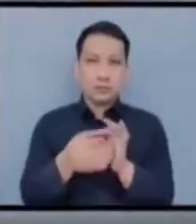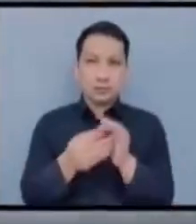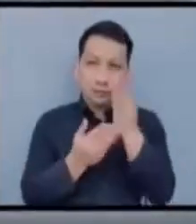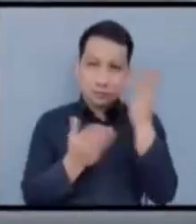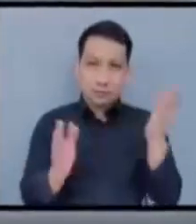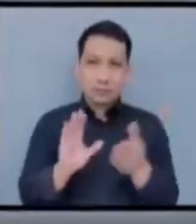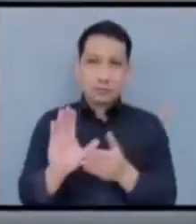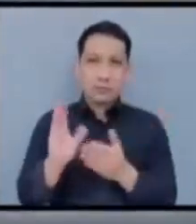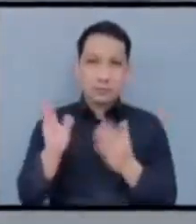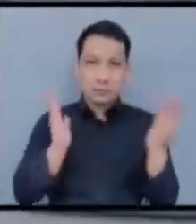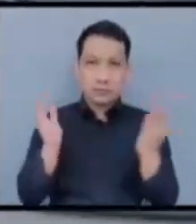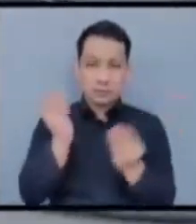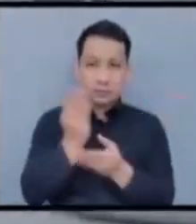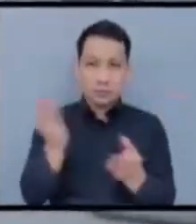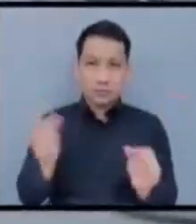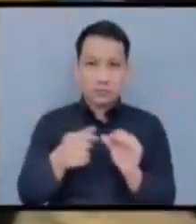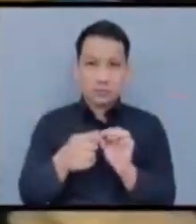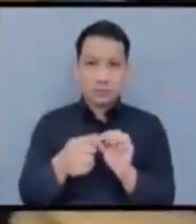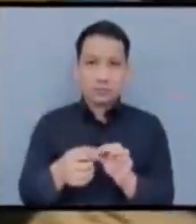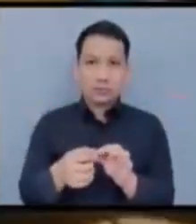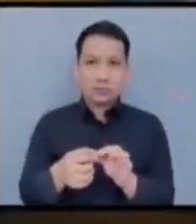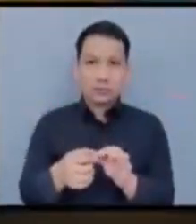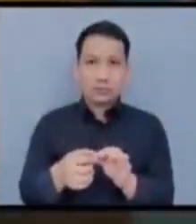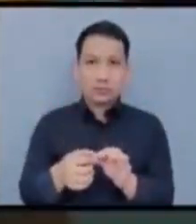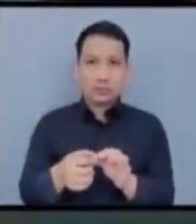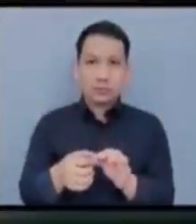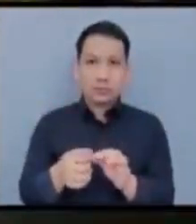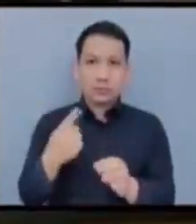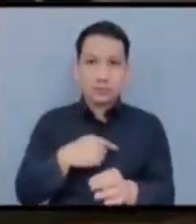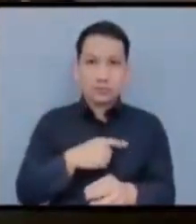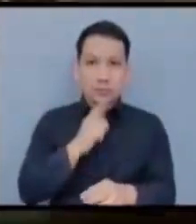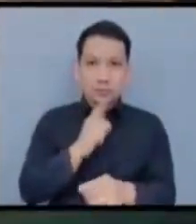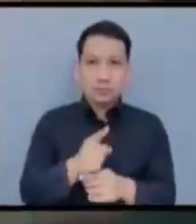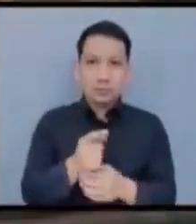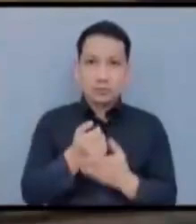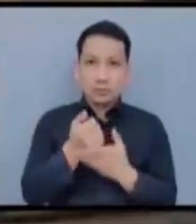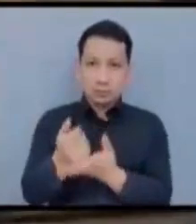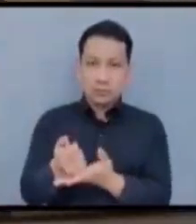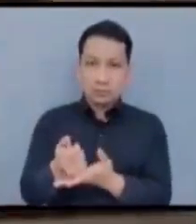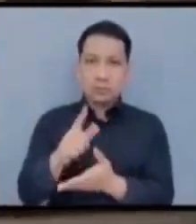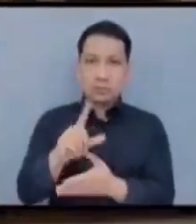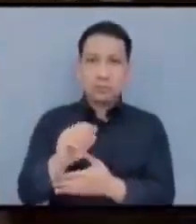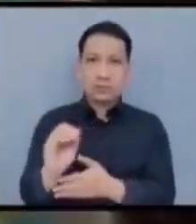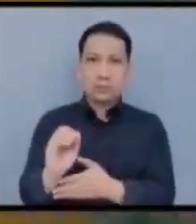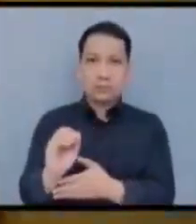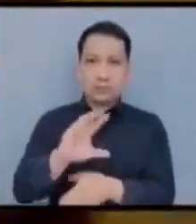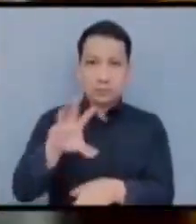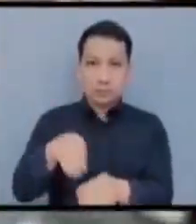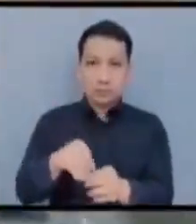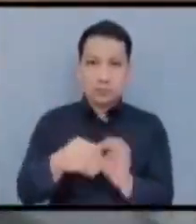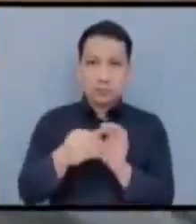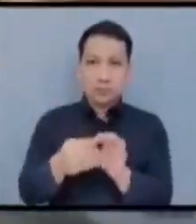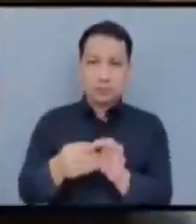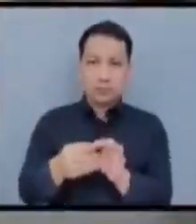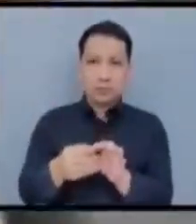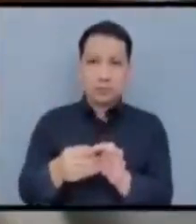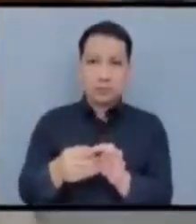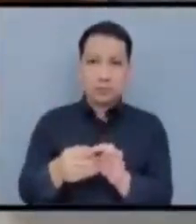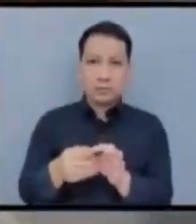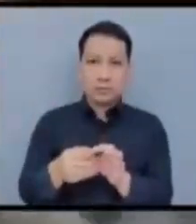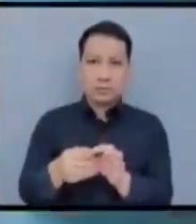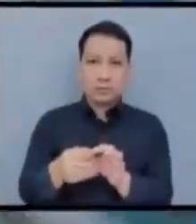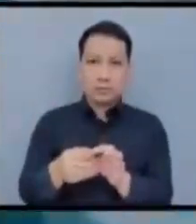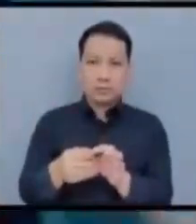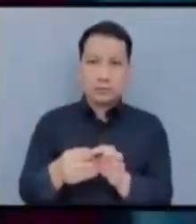mga nag-a-apply ng lisensya. Ang operasyon, pinangunahan mismo ni LTO Chief J.R. Tugade kung saan nagpanggap pa siyang kukuha